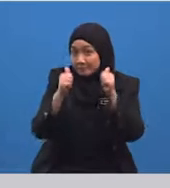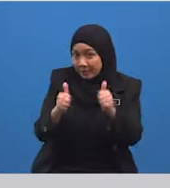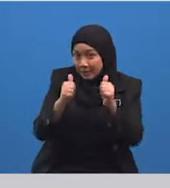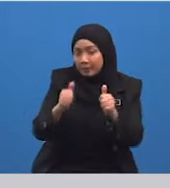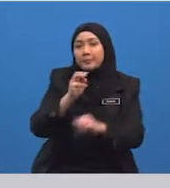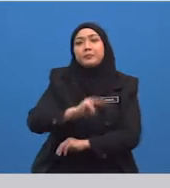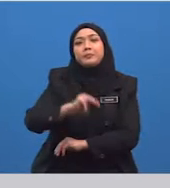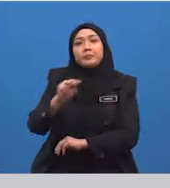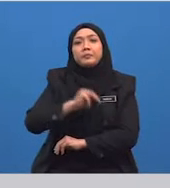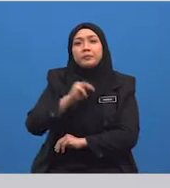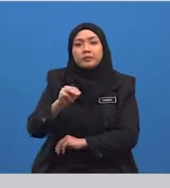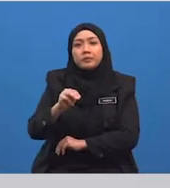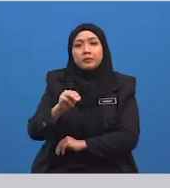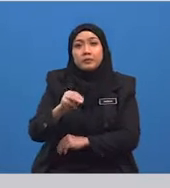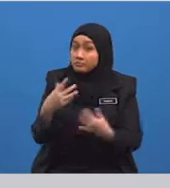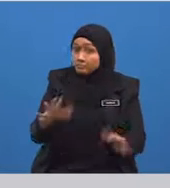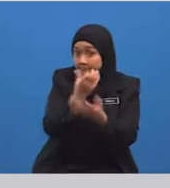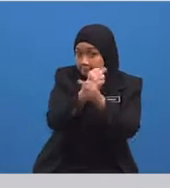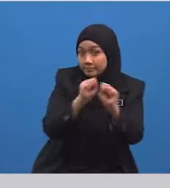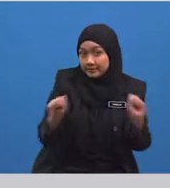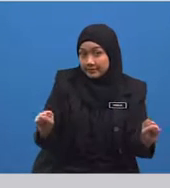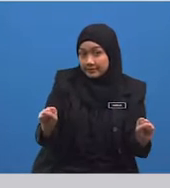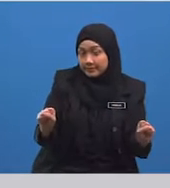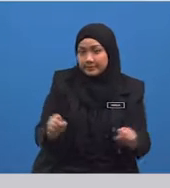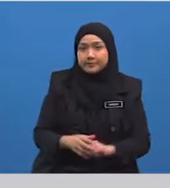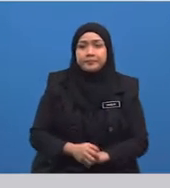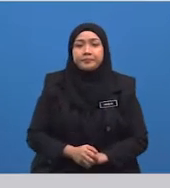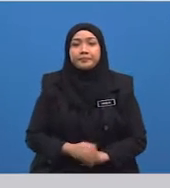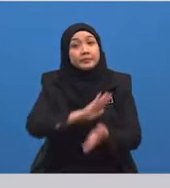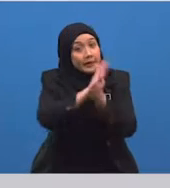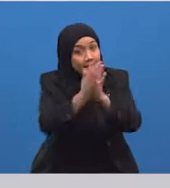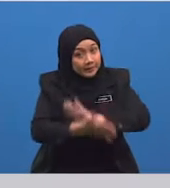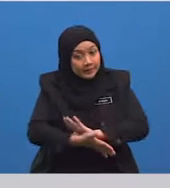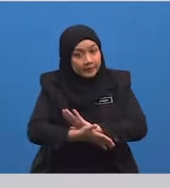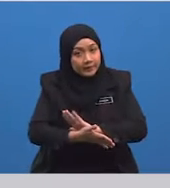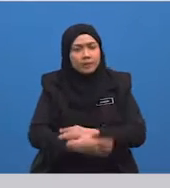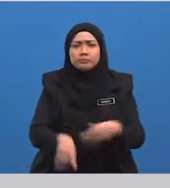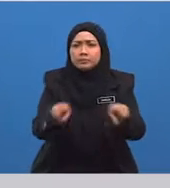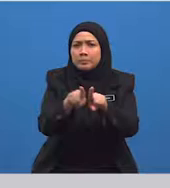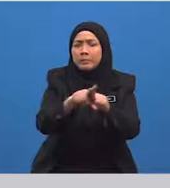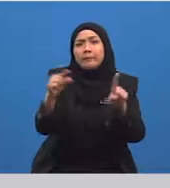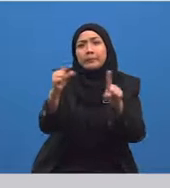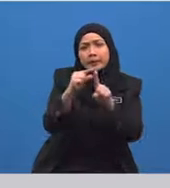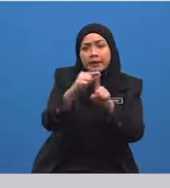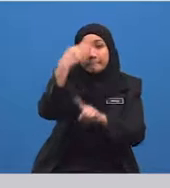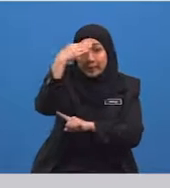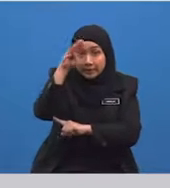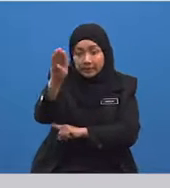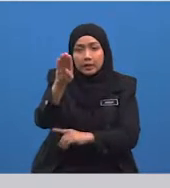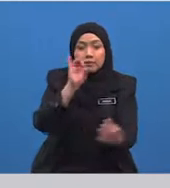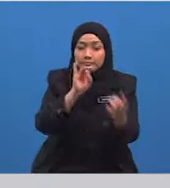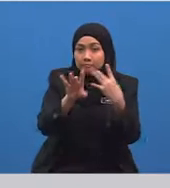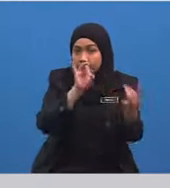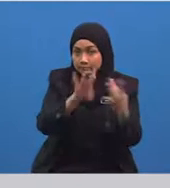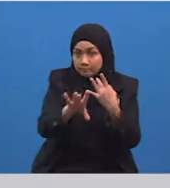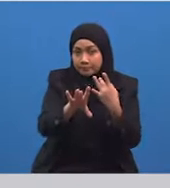Bagus, murid-murid. Adakah anda sudah bersedia? Jadi, persamaan perkataan bagi